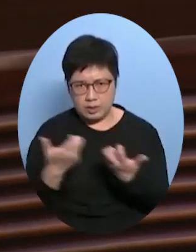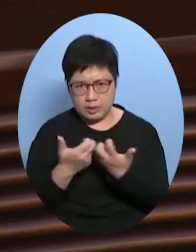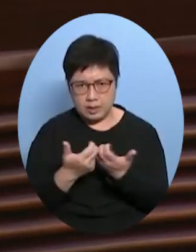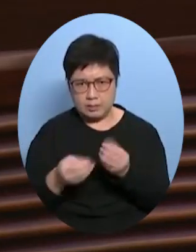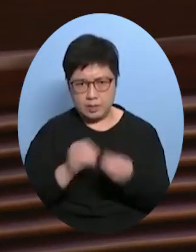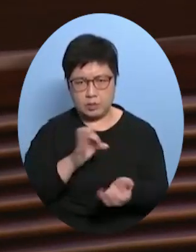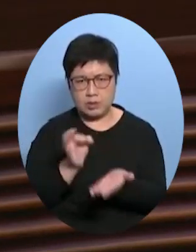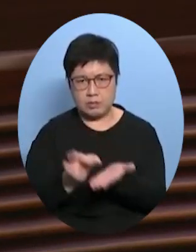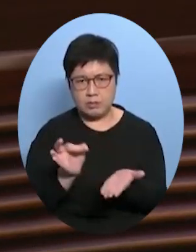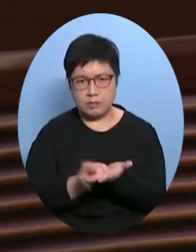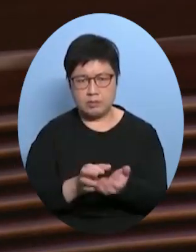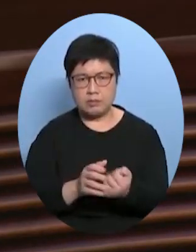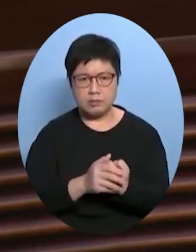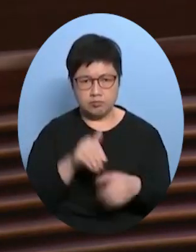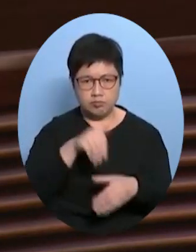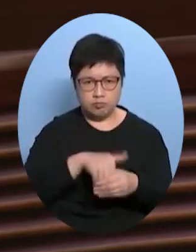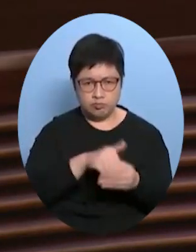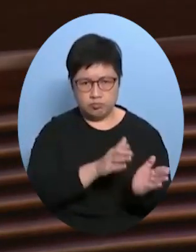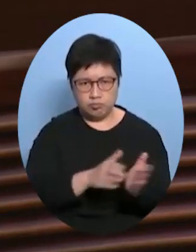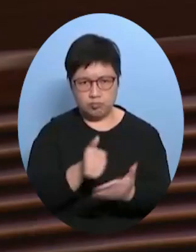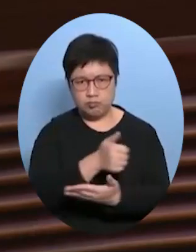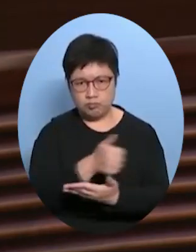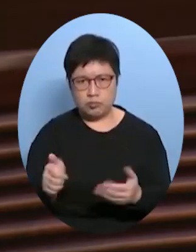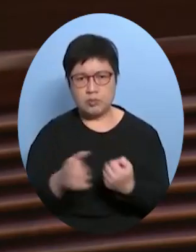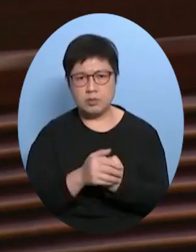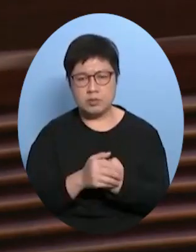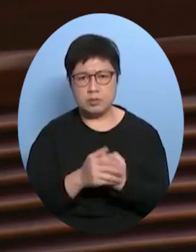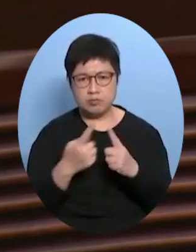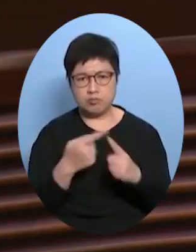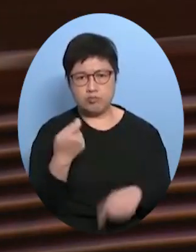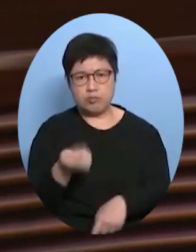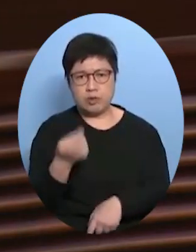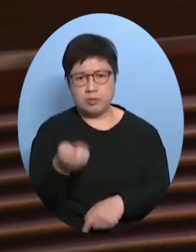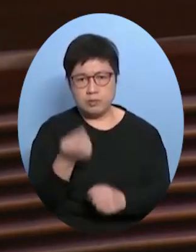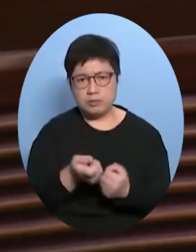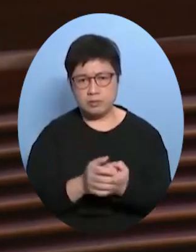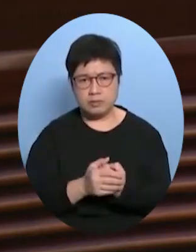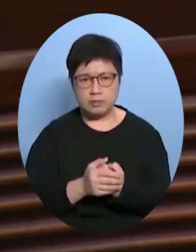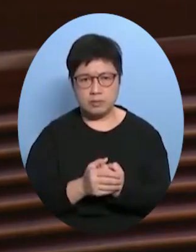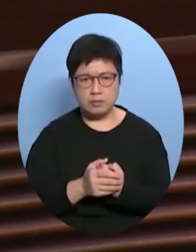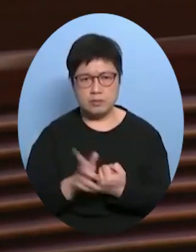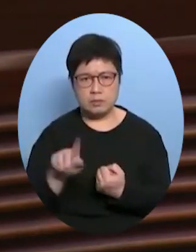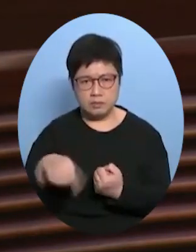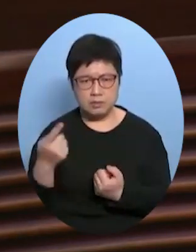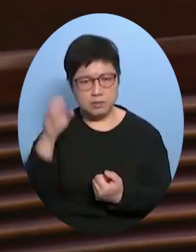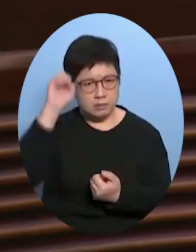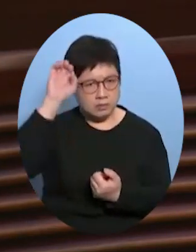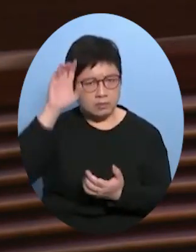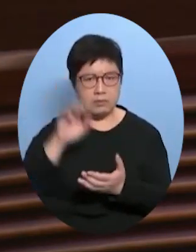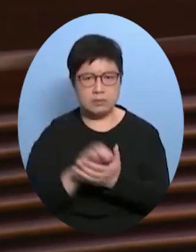舉能夠更有效地舉行，市民更加便利。另外，亦都建